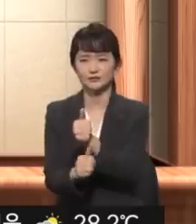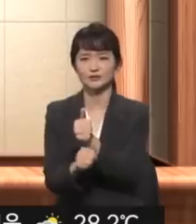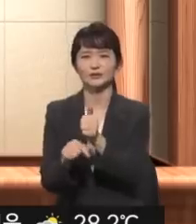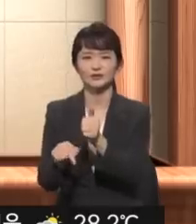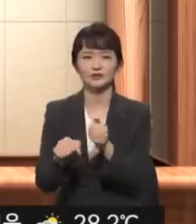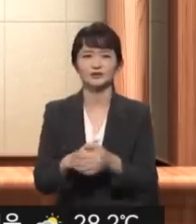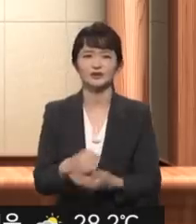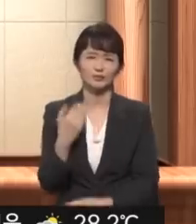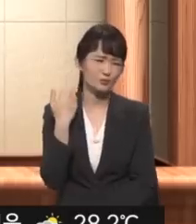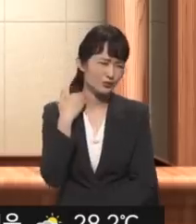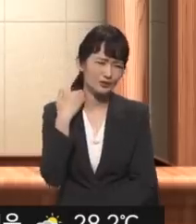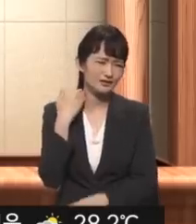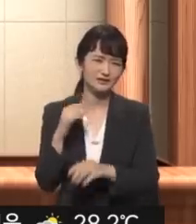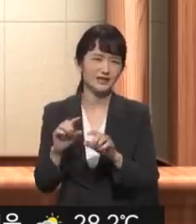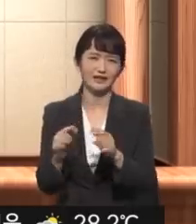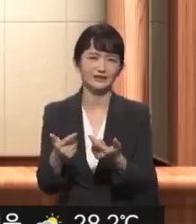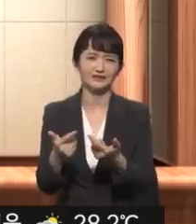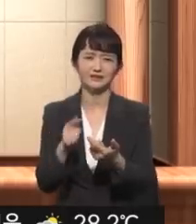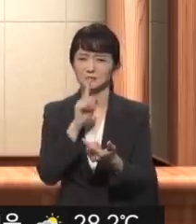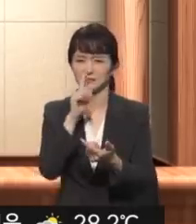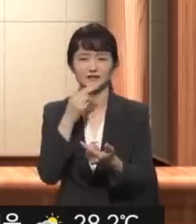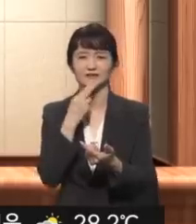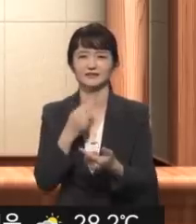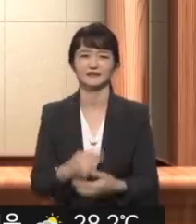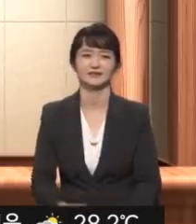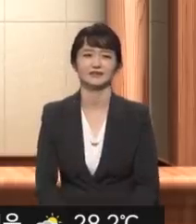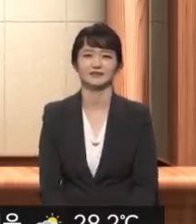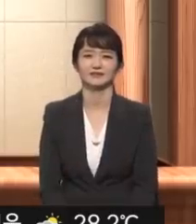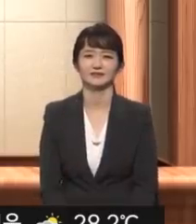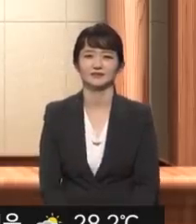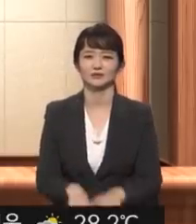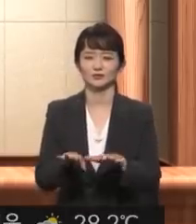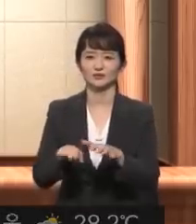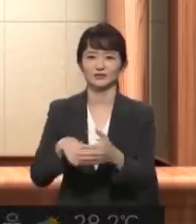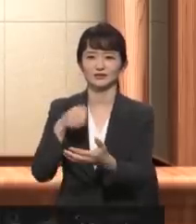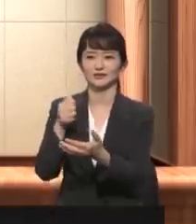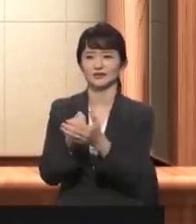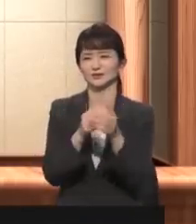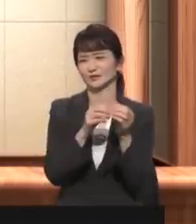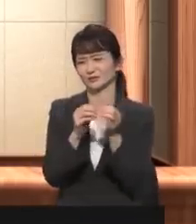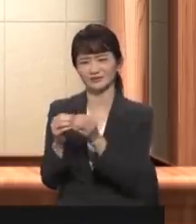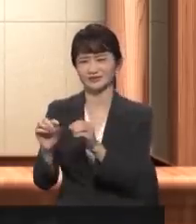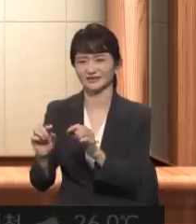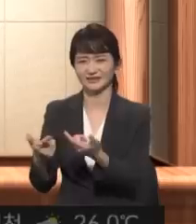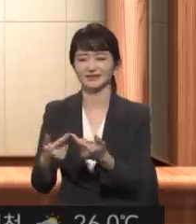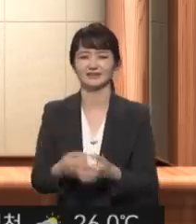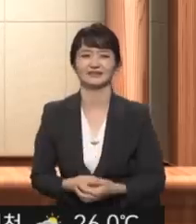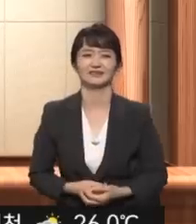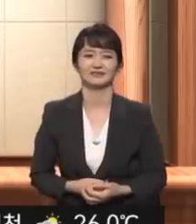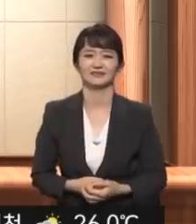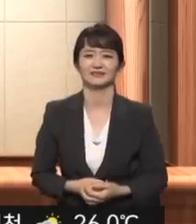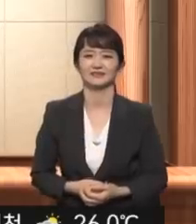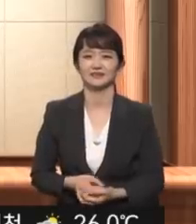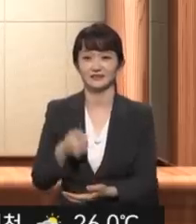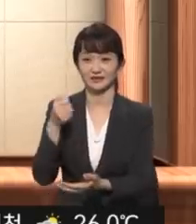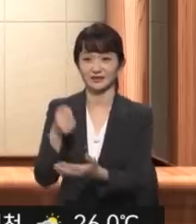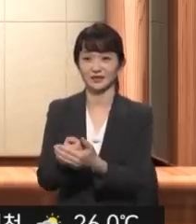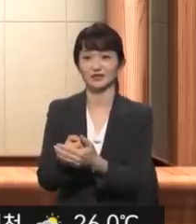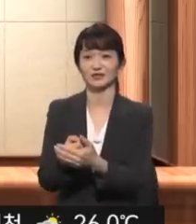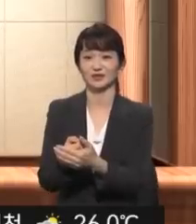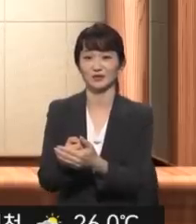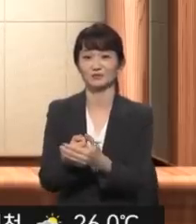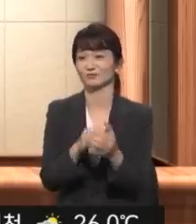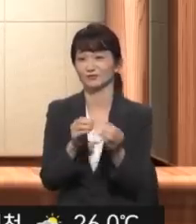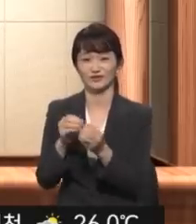거기에 뭐 보이지 않나 그런 건 없어요 없어 오늘은 한게 뭐 잘 봐요 거야 아 생각해보니 아니고 이걸 이설 점프 후 드셔야 정말